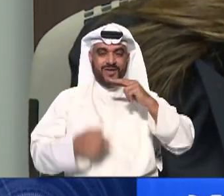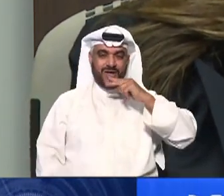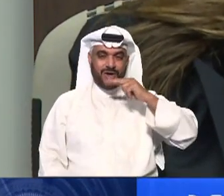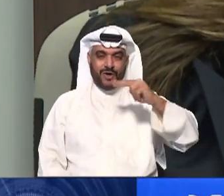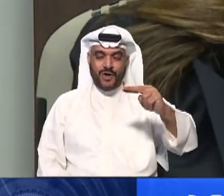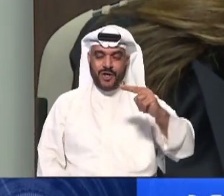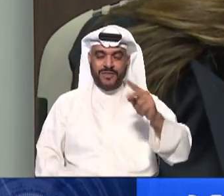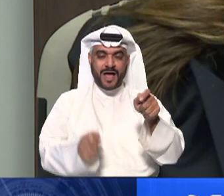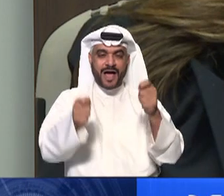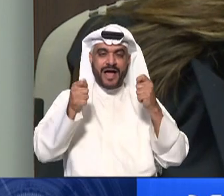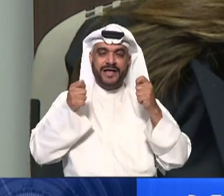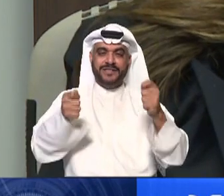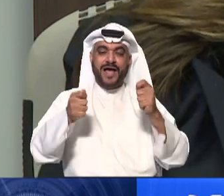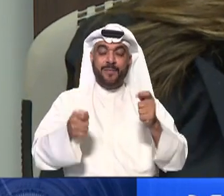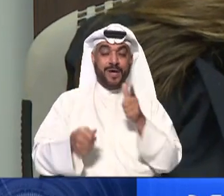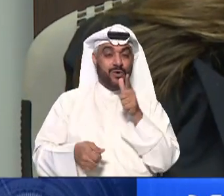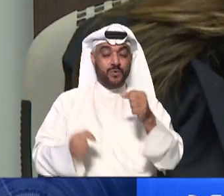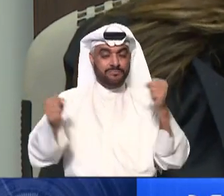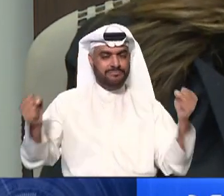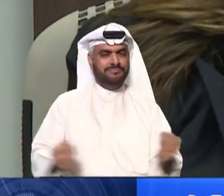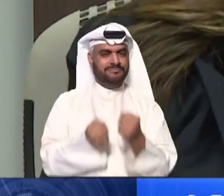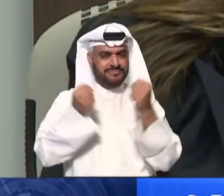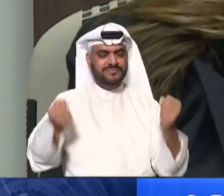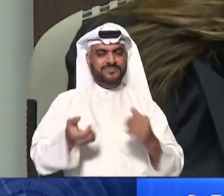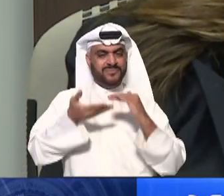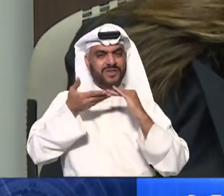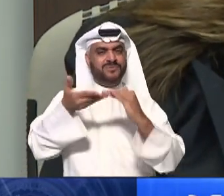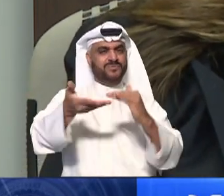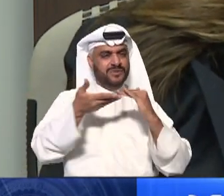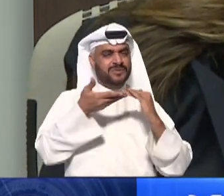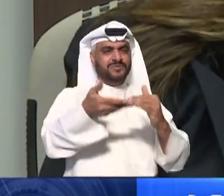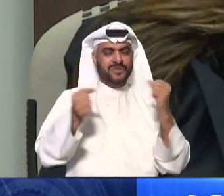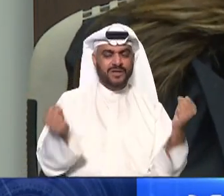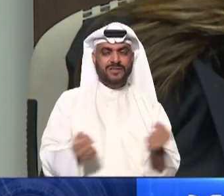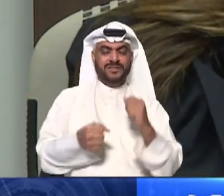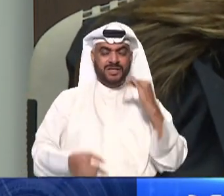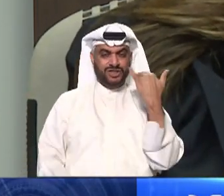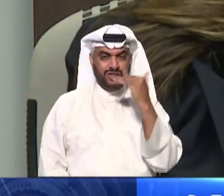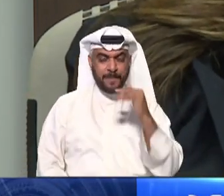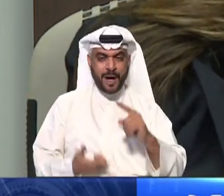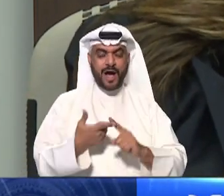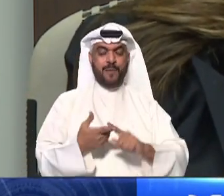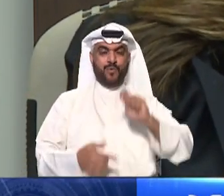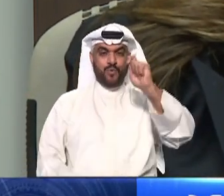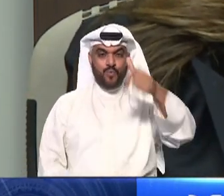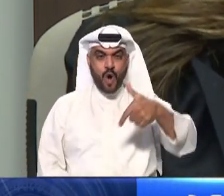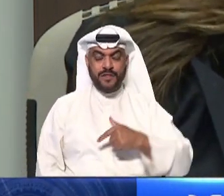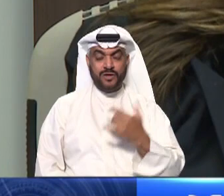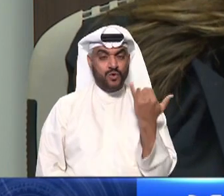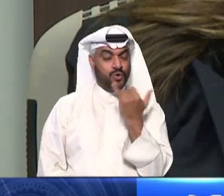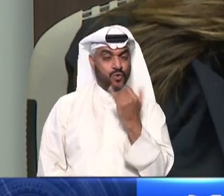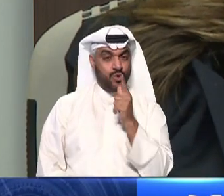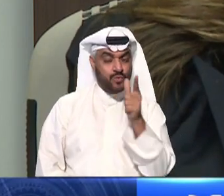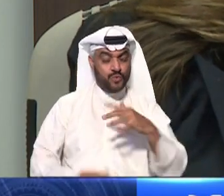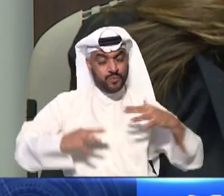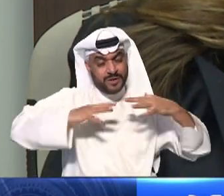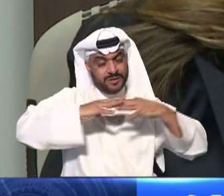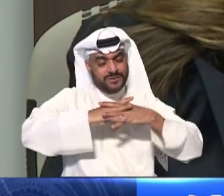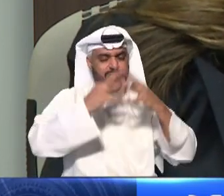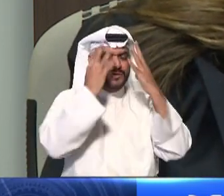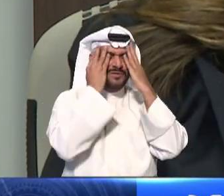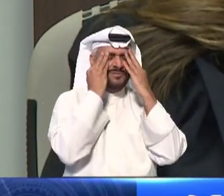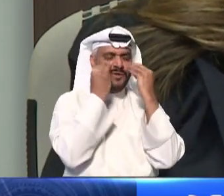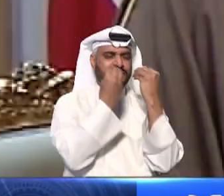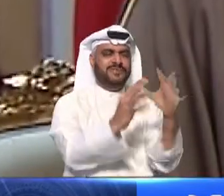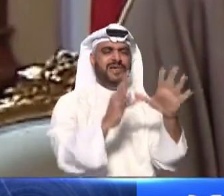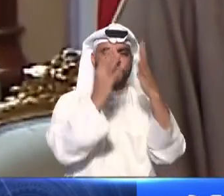تحفز وتدعم الشباب وتدعم المواطنين وتأكد على اللحمة الوطنية وعلى التسامح. وكان